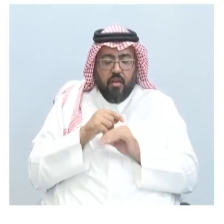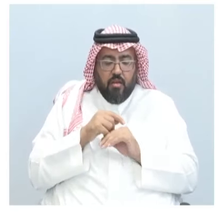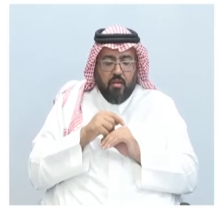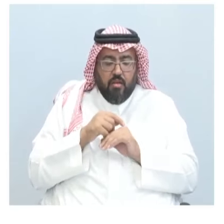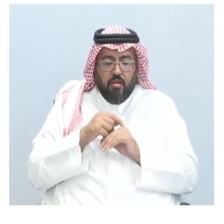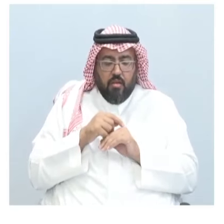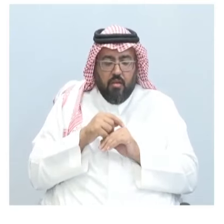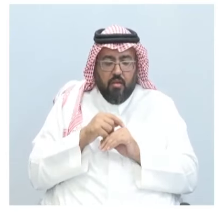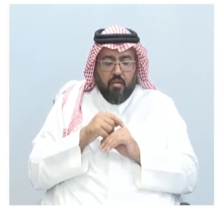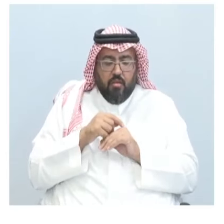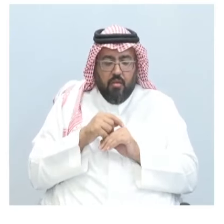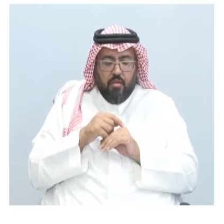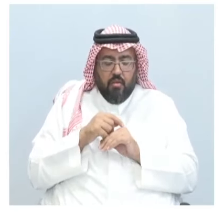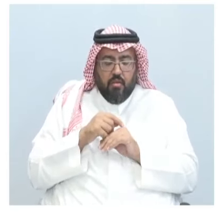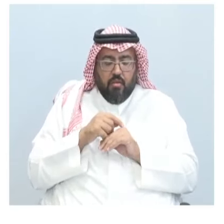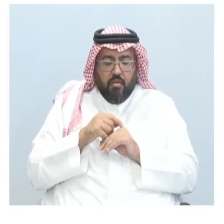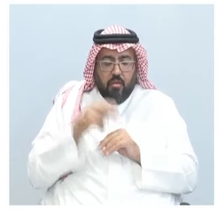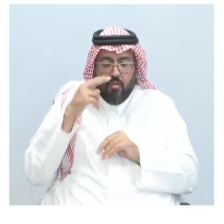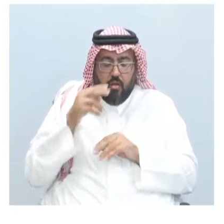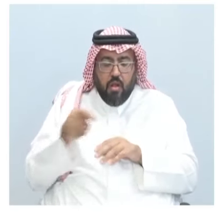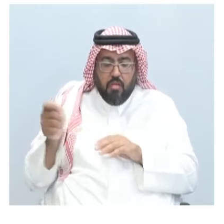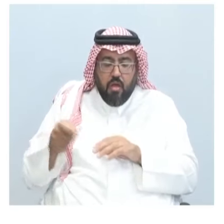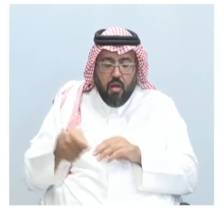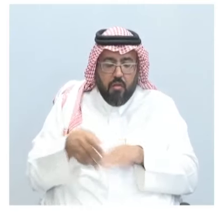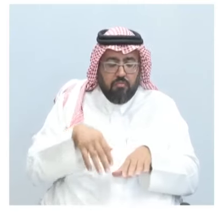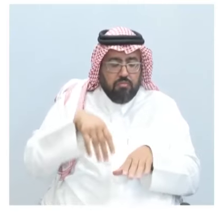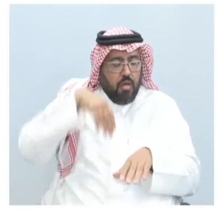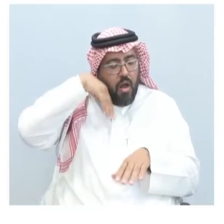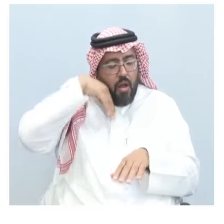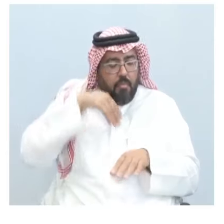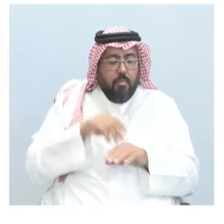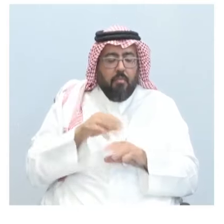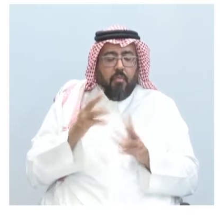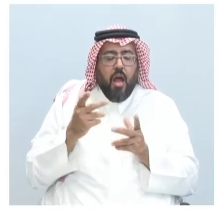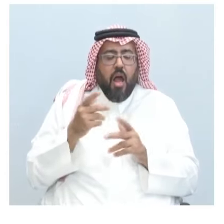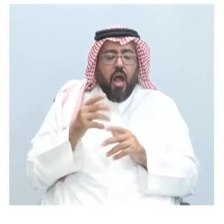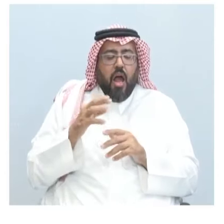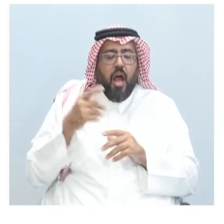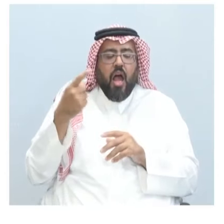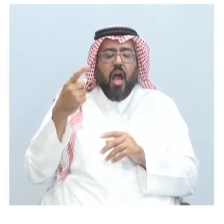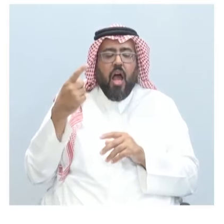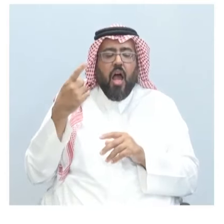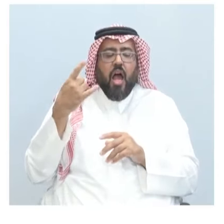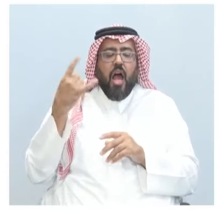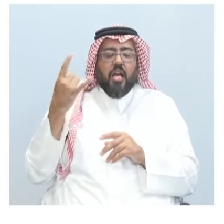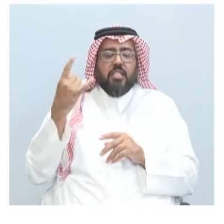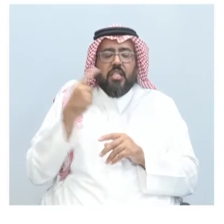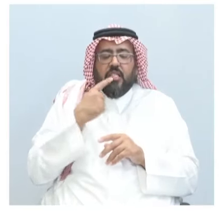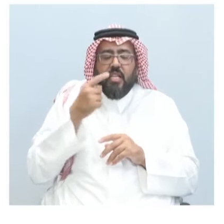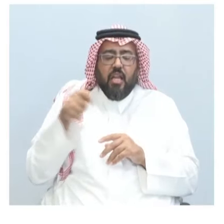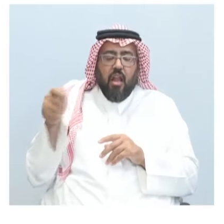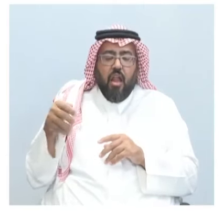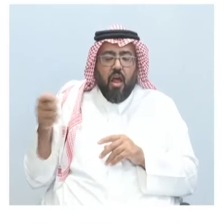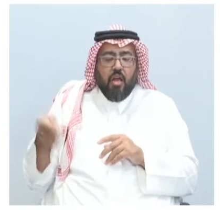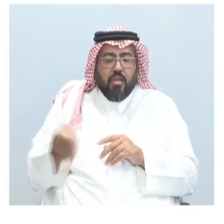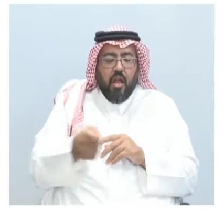مدين ترعى الاغنام وكانت مده ذلك كم احسنتم عشر